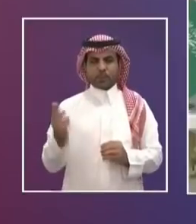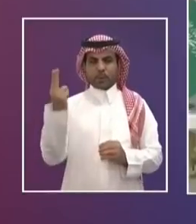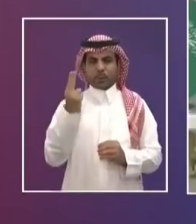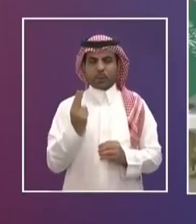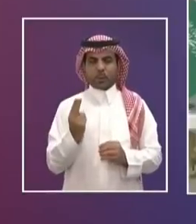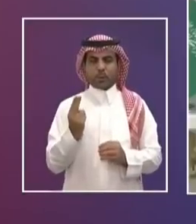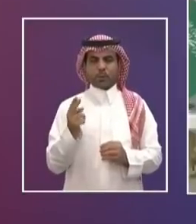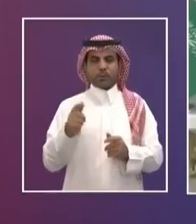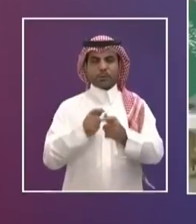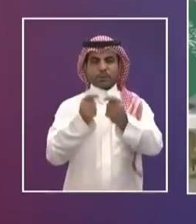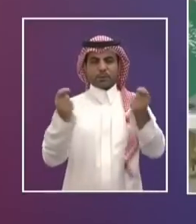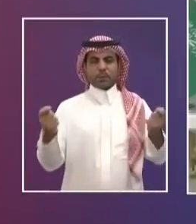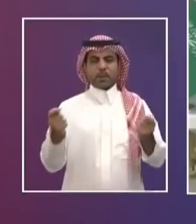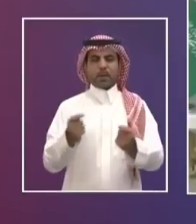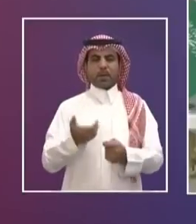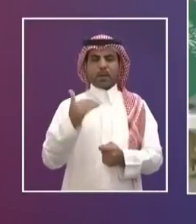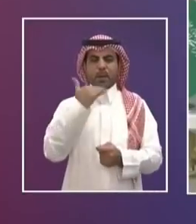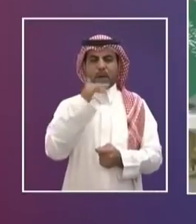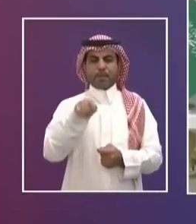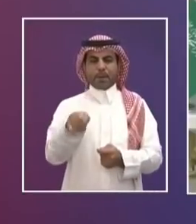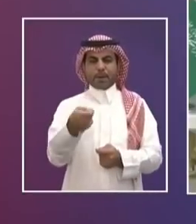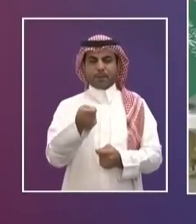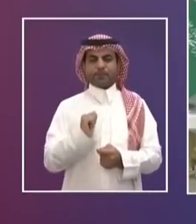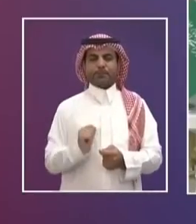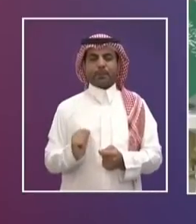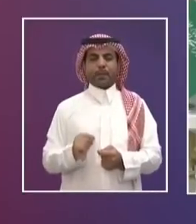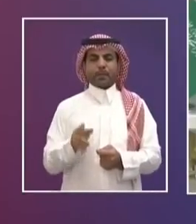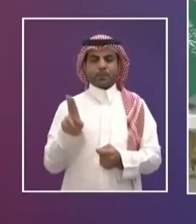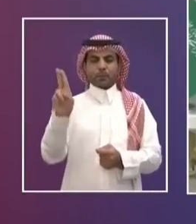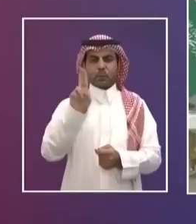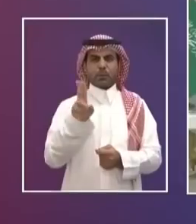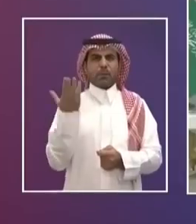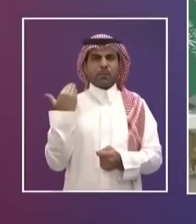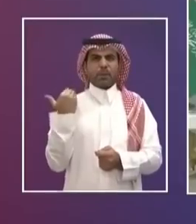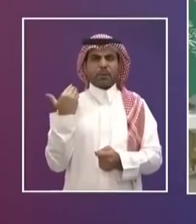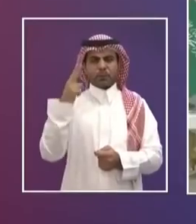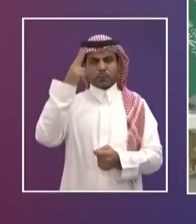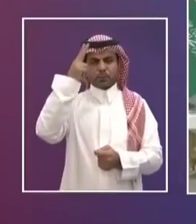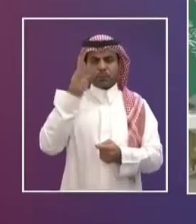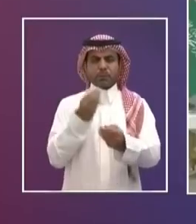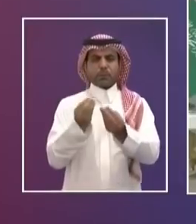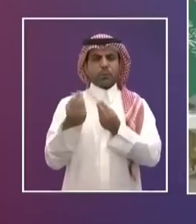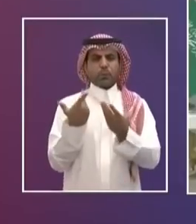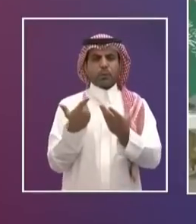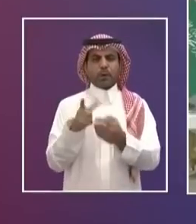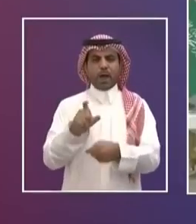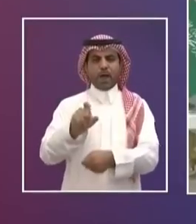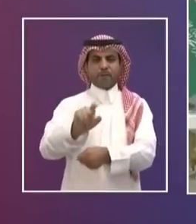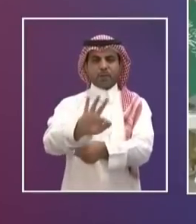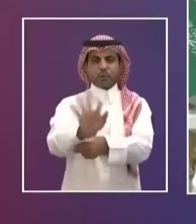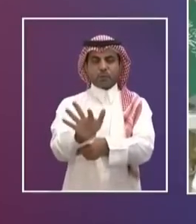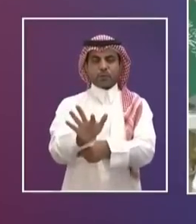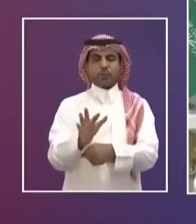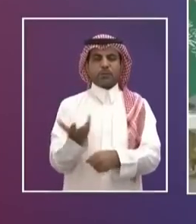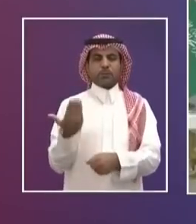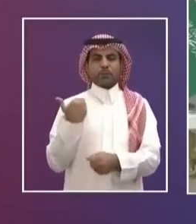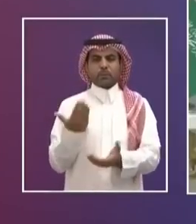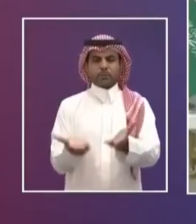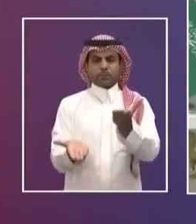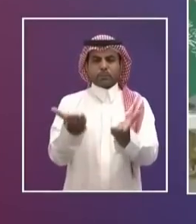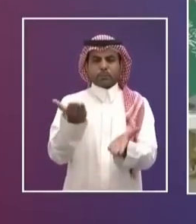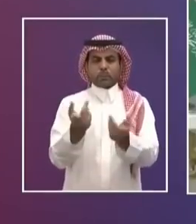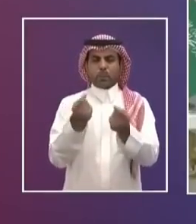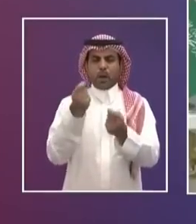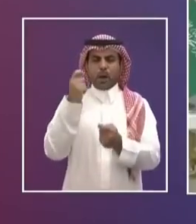أحمد المحمود من سكاي نيوز عربية. سؤالي سعد دكتور محمد، شهدنا تعامل المملكة العربية السعودية مع جائحة كورونا، ميزانيات ضخمة